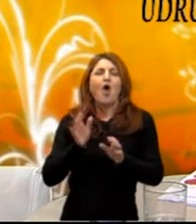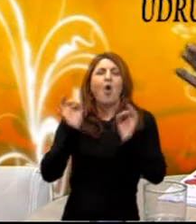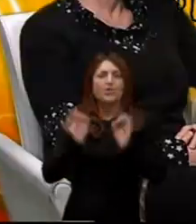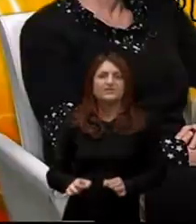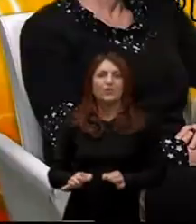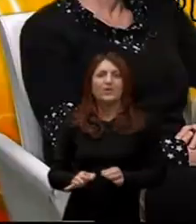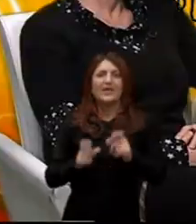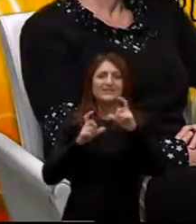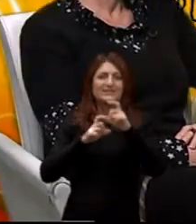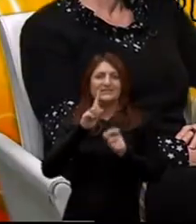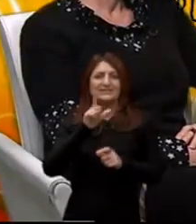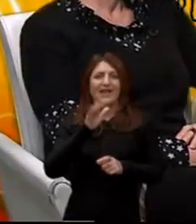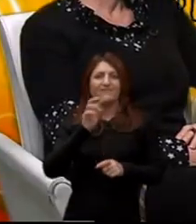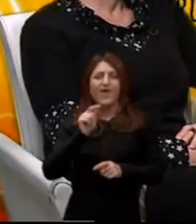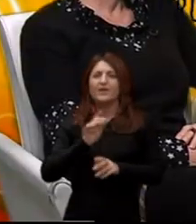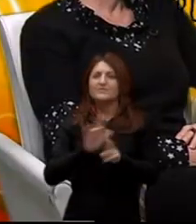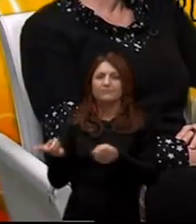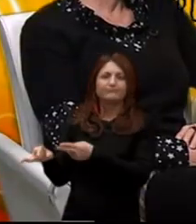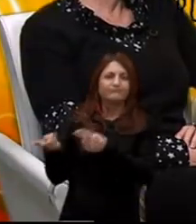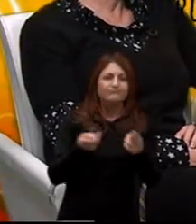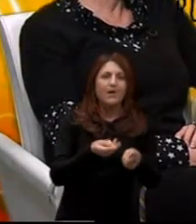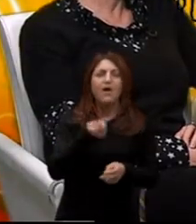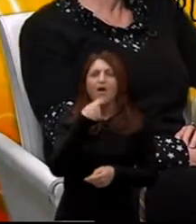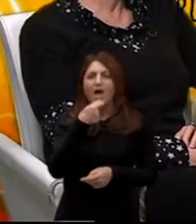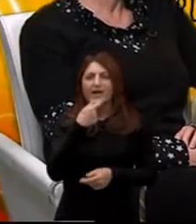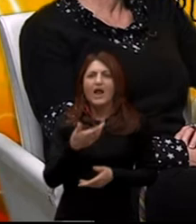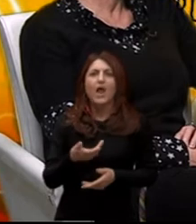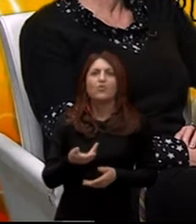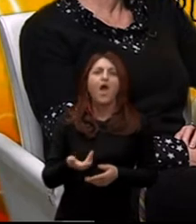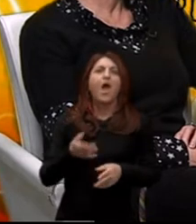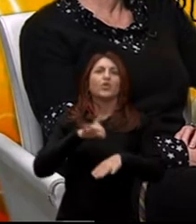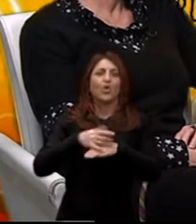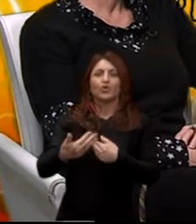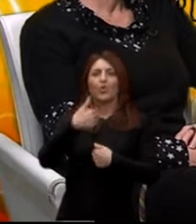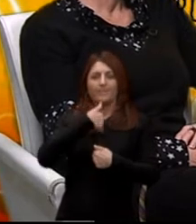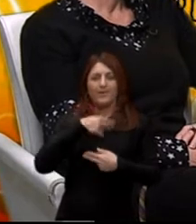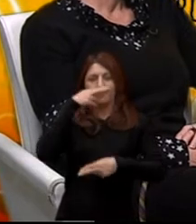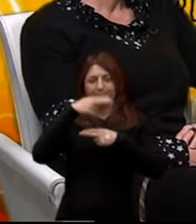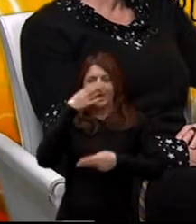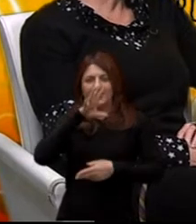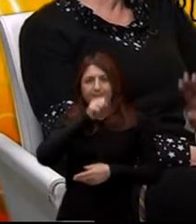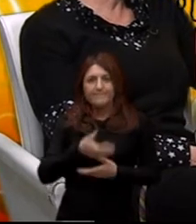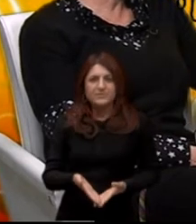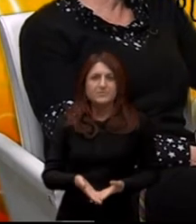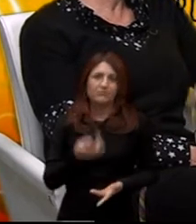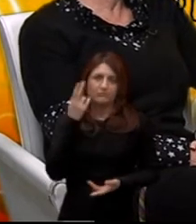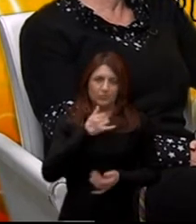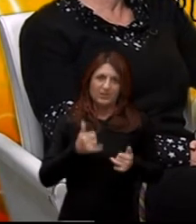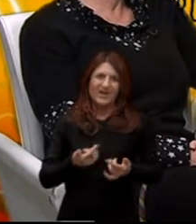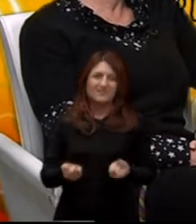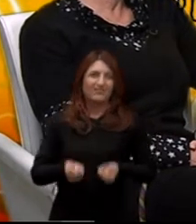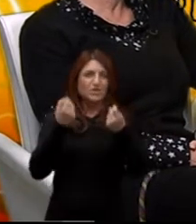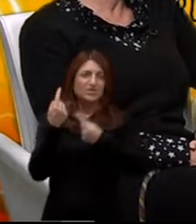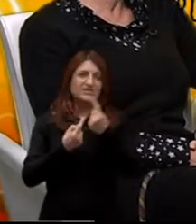sve od nas osigurano. Mi vam stavimo hranu, eto, to pas je ide važno. Kod nas, kod veterinara, to sve. To je jako važno za naše gledatelje. Pa, u današnje vrijeme